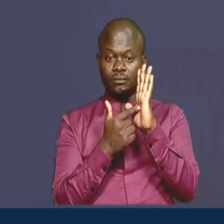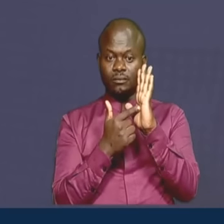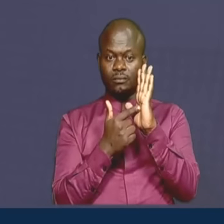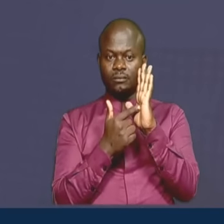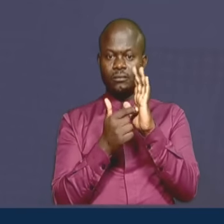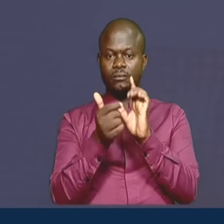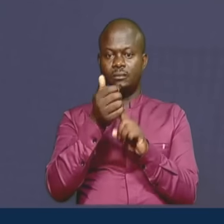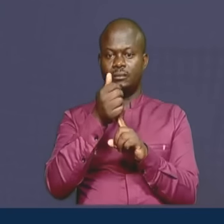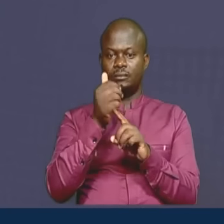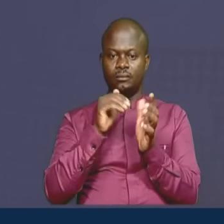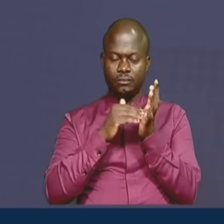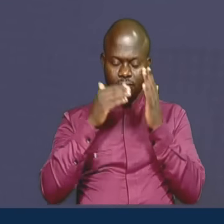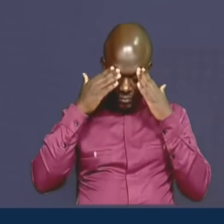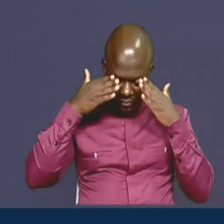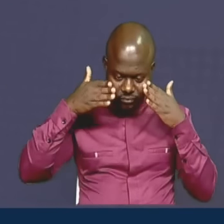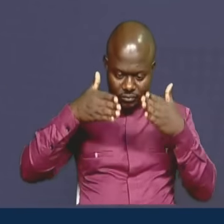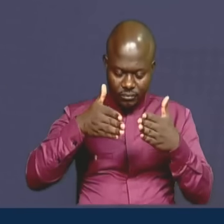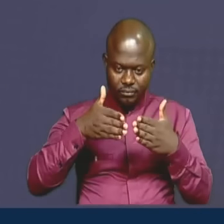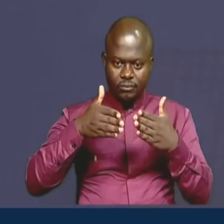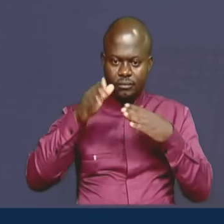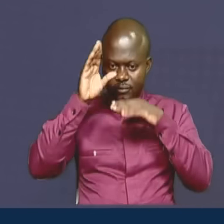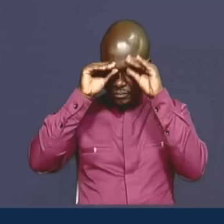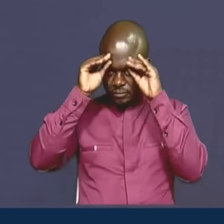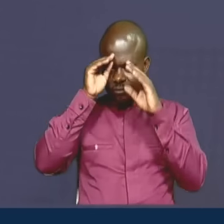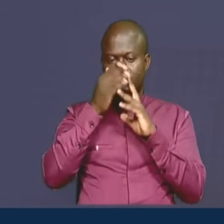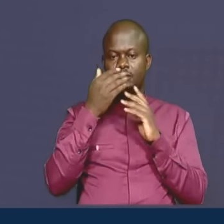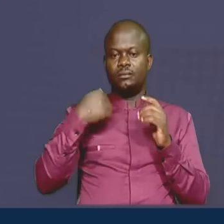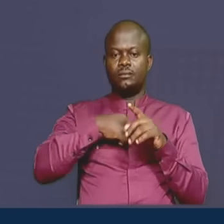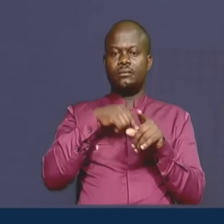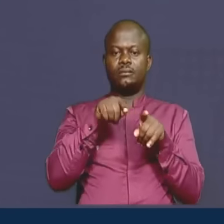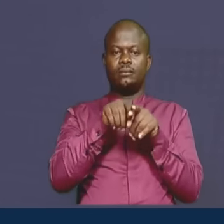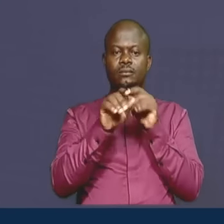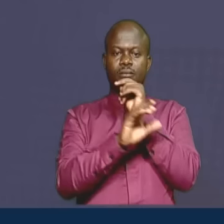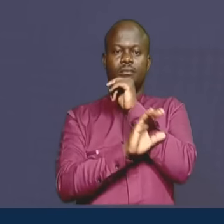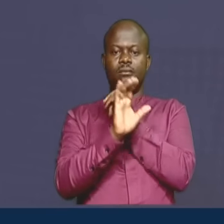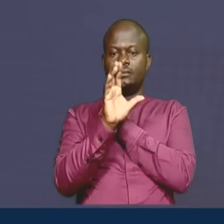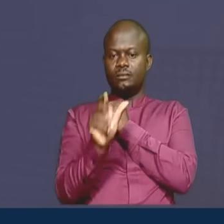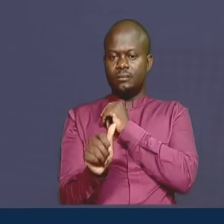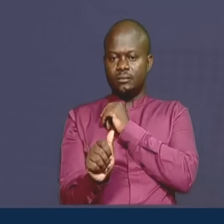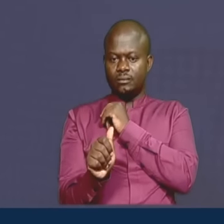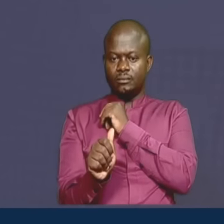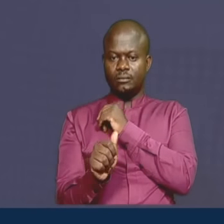tugeraho tunimakaza gahunda yo kwigiranaho hagati yacu nk'ibihugu bya Afrika